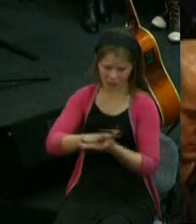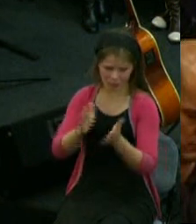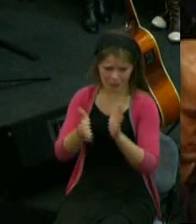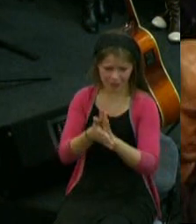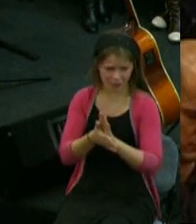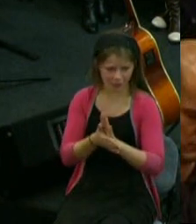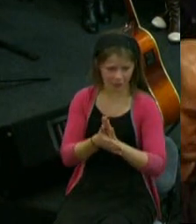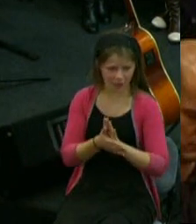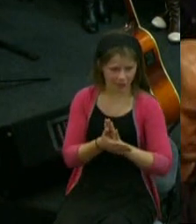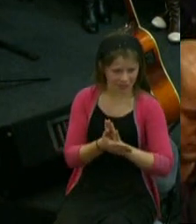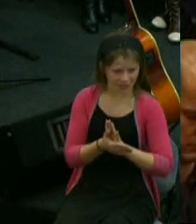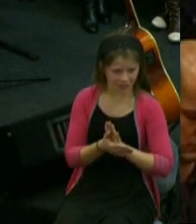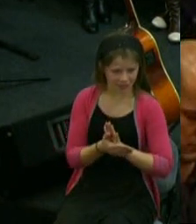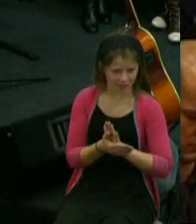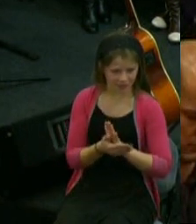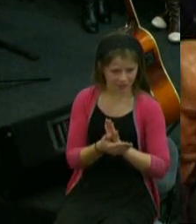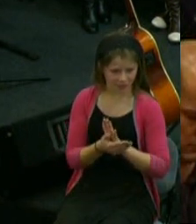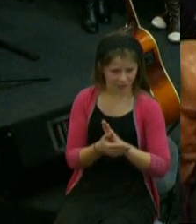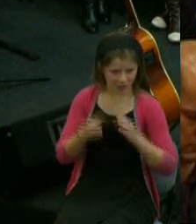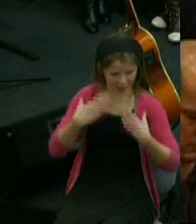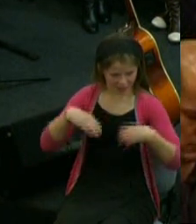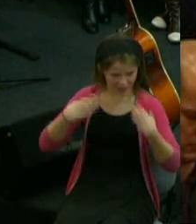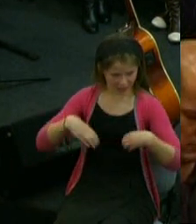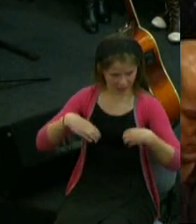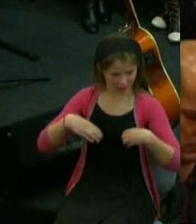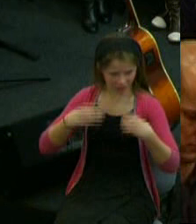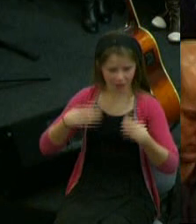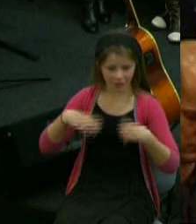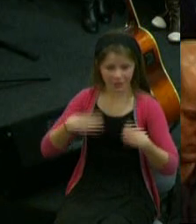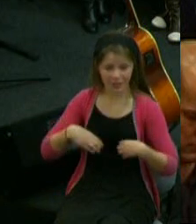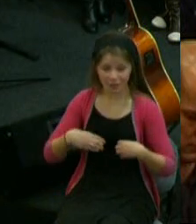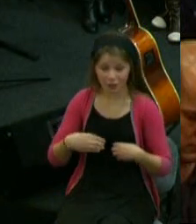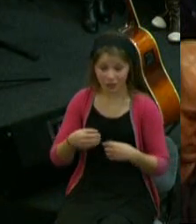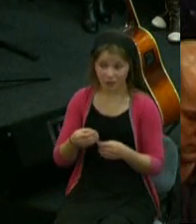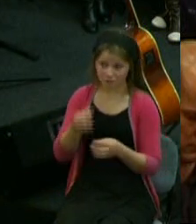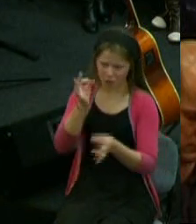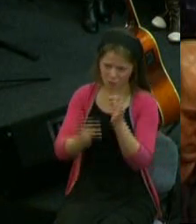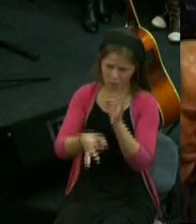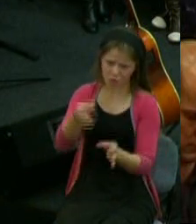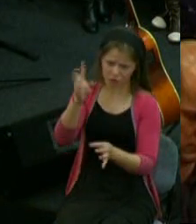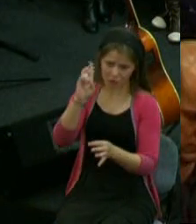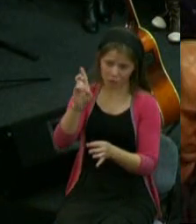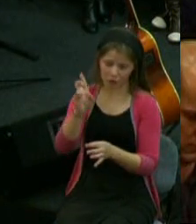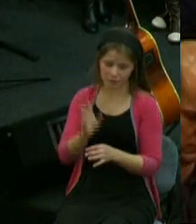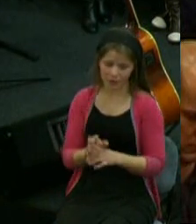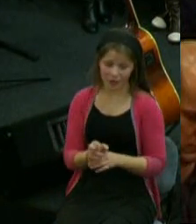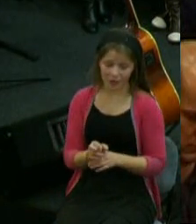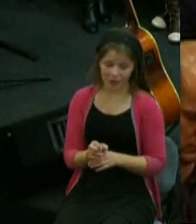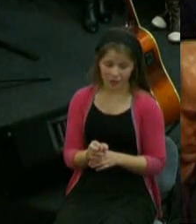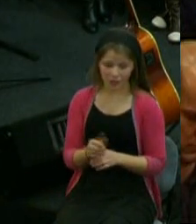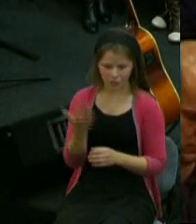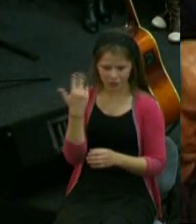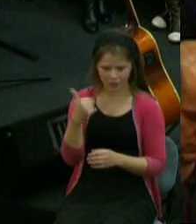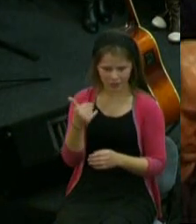люди, фарисеї, вони осуджували, вони казали, якби він знав, що це за жінка касається його, якби він був пророк. Але